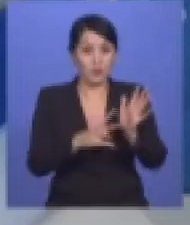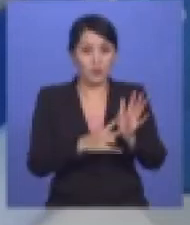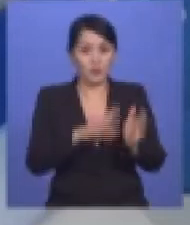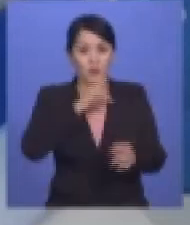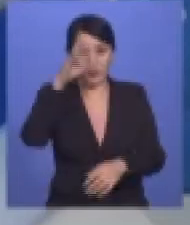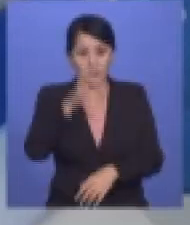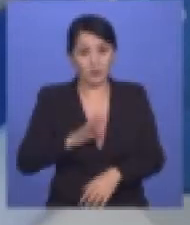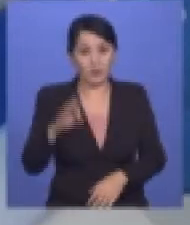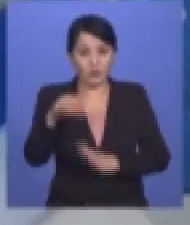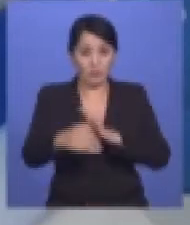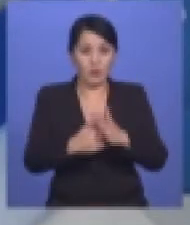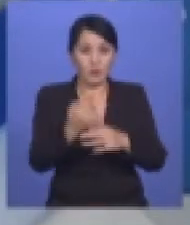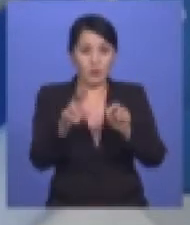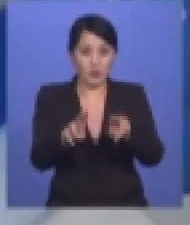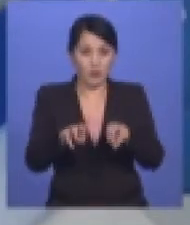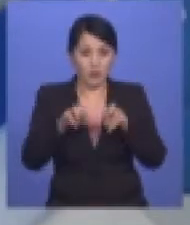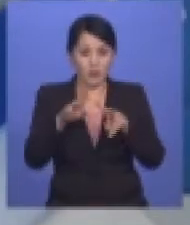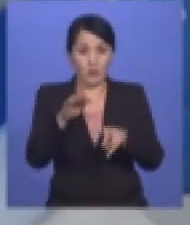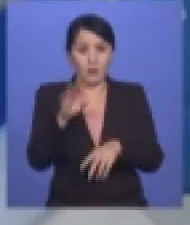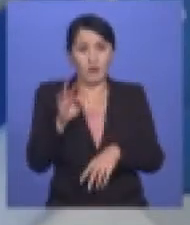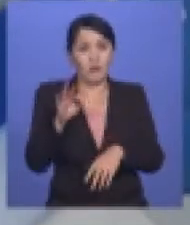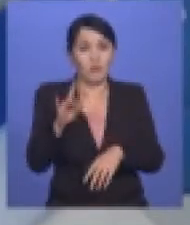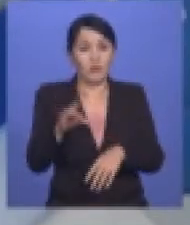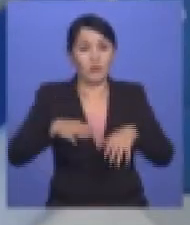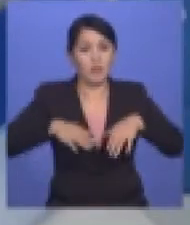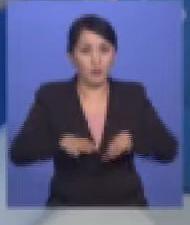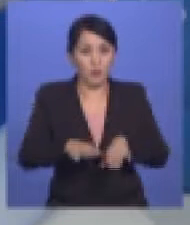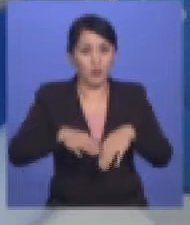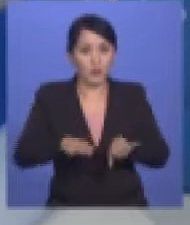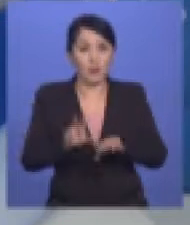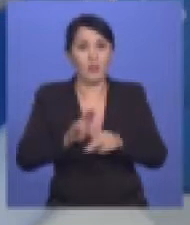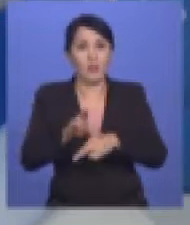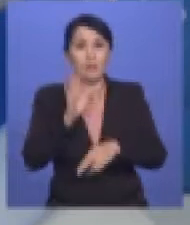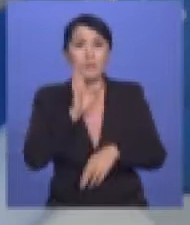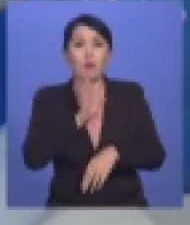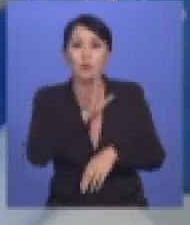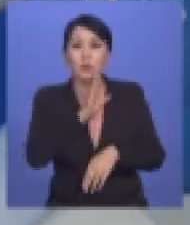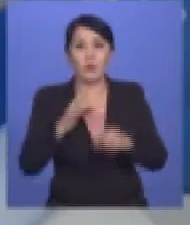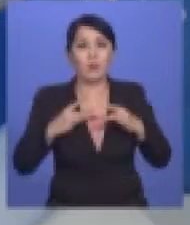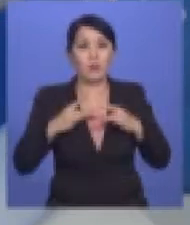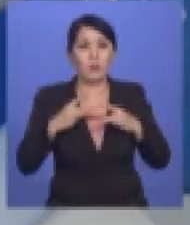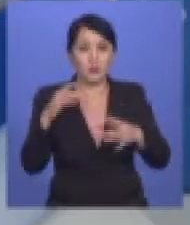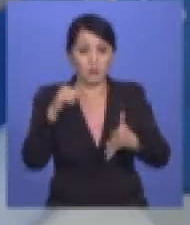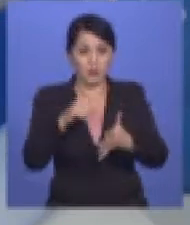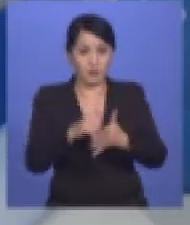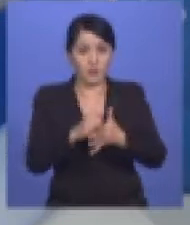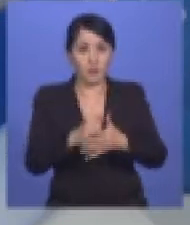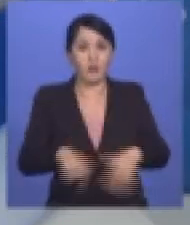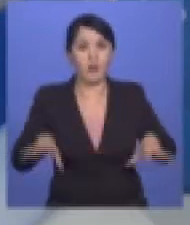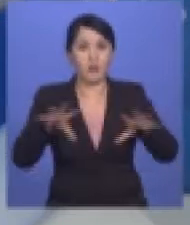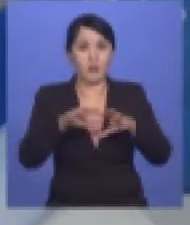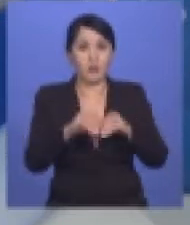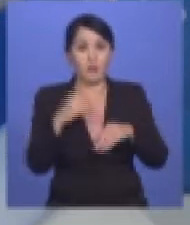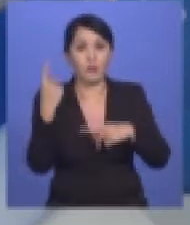Жеті солтүстік қазақстандық жаңа мамандықты игерді. Прогресс тігін фабрикасында оқып шыққан әйелдерге бүгін салтанатты түрде сертификаттар